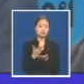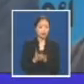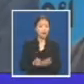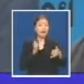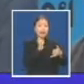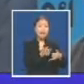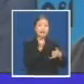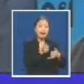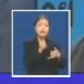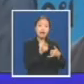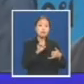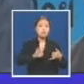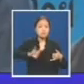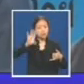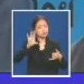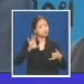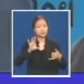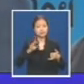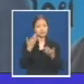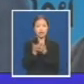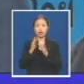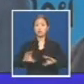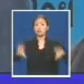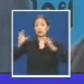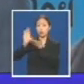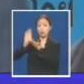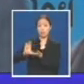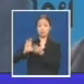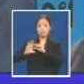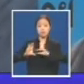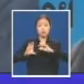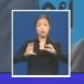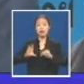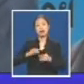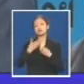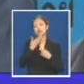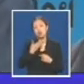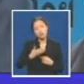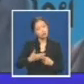ให้เบี้ยหรือการที่จะเอาเงินงบประมาณของรัฐบาลออกมาเนี่ยก็ไม่ยั่งยืนครับ